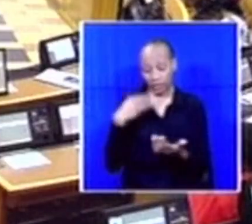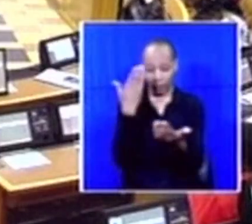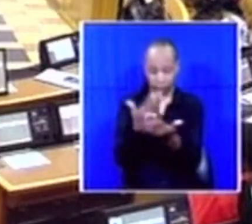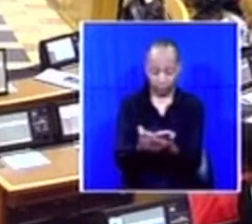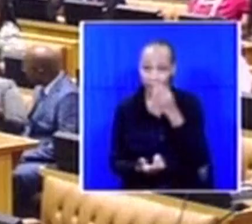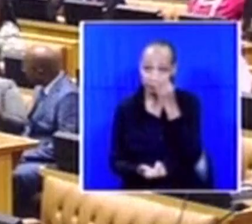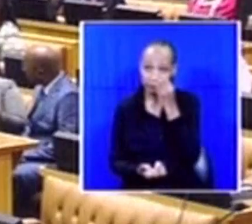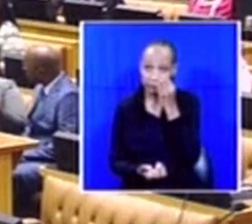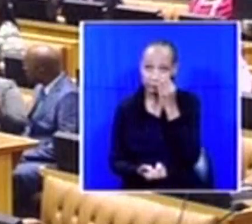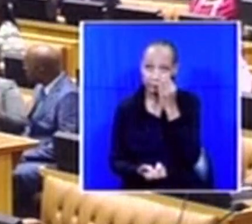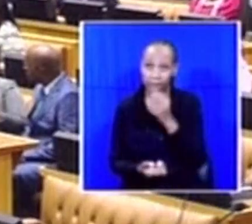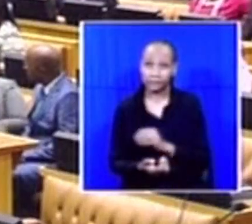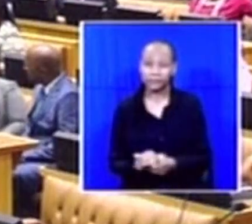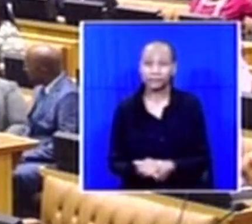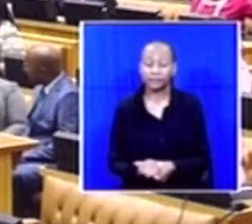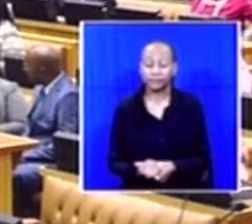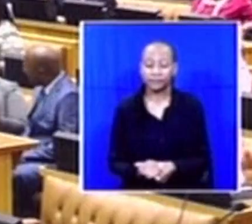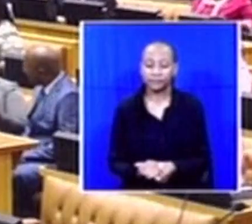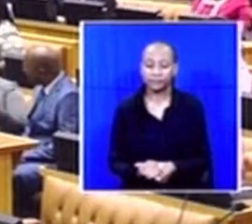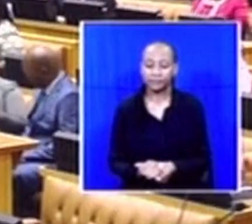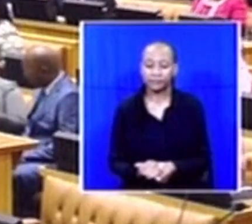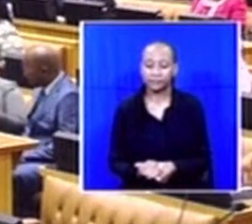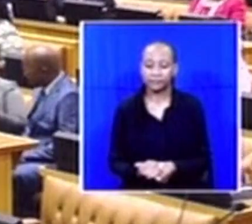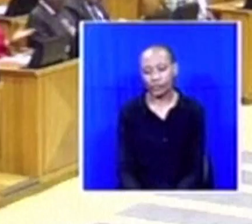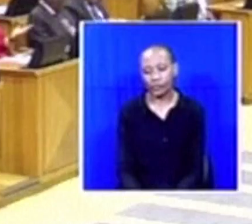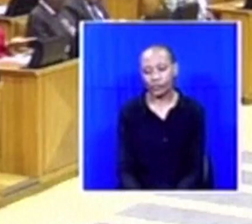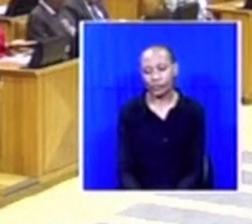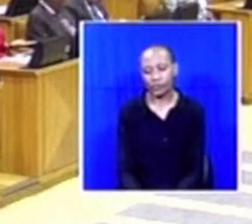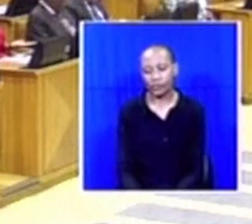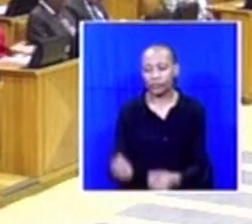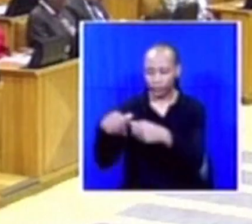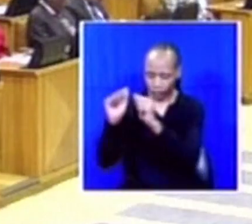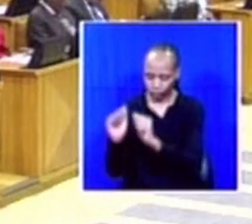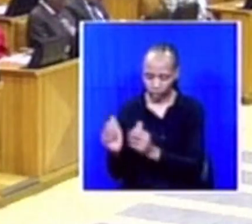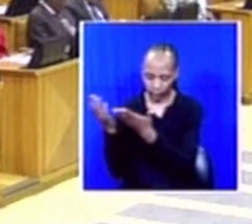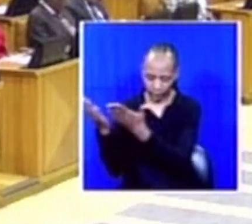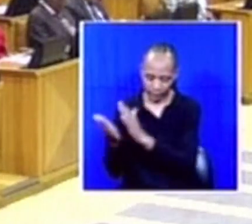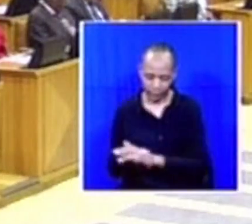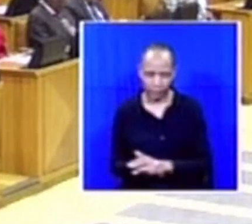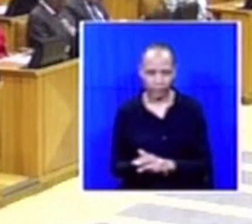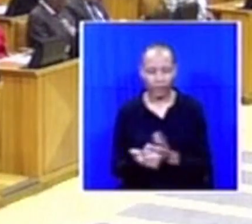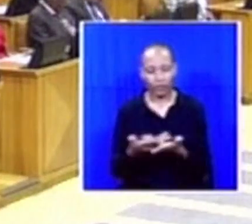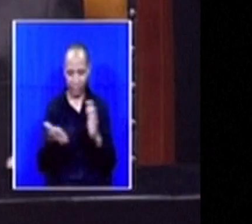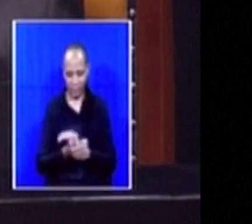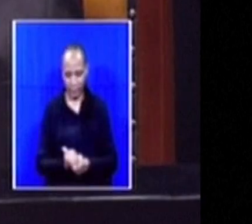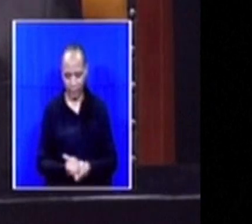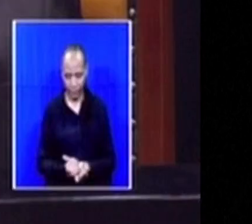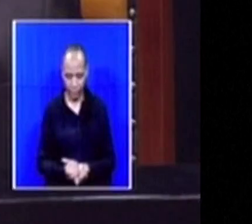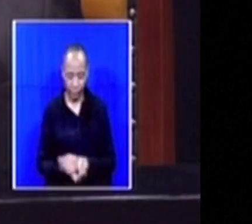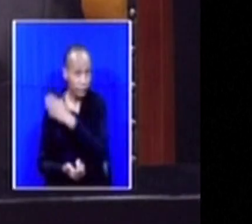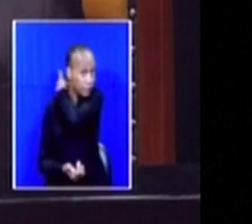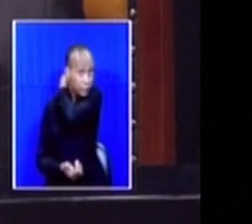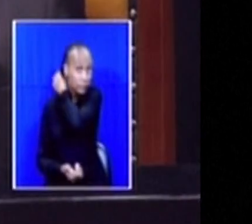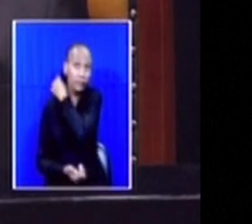de Zuma à une motion de censure. Le Parlement sud-africain a rejeté mardi une motion de censure visant le président sud-africain.